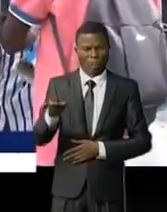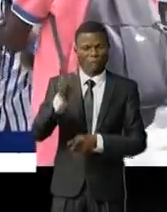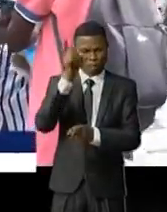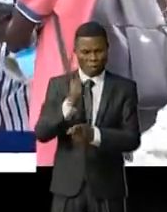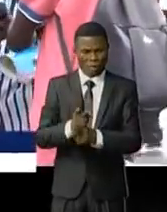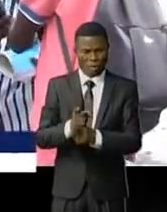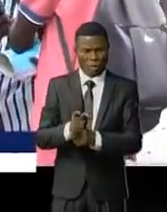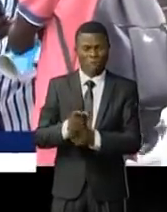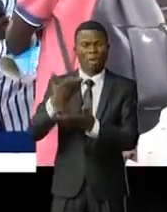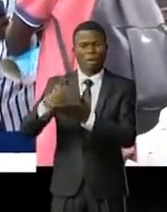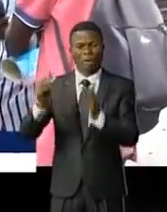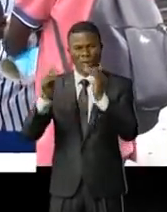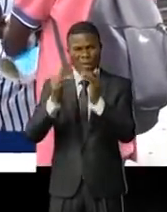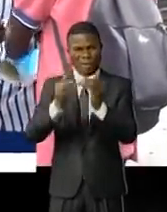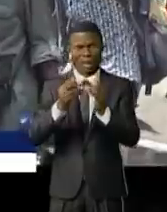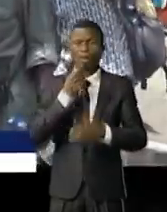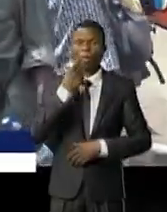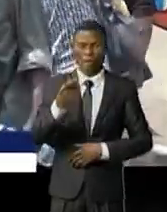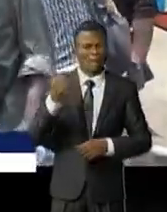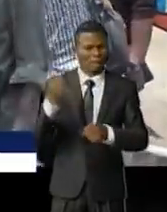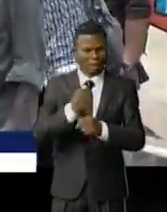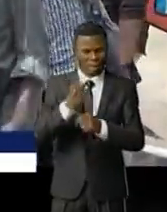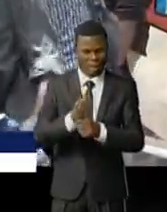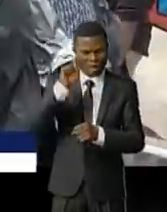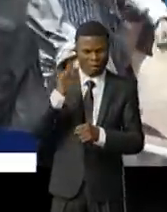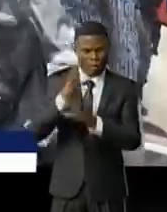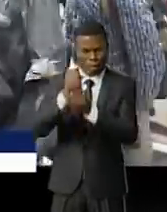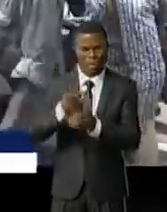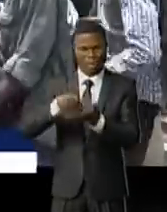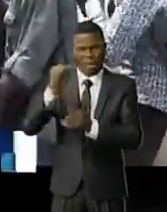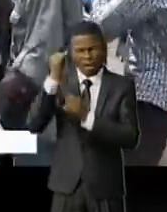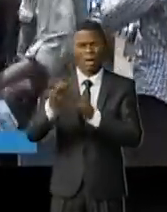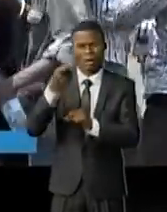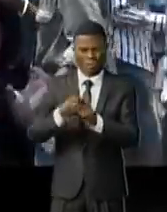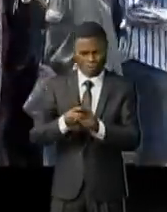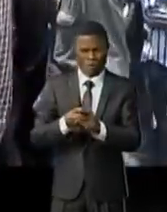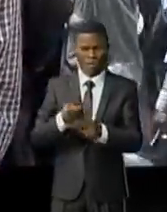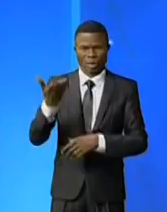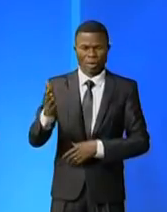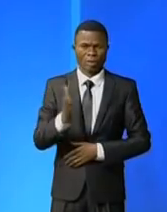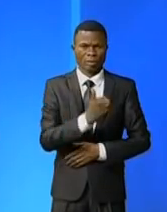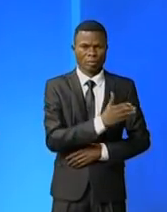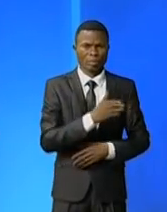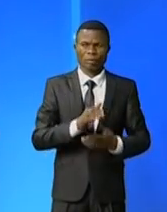justice distributive pour dire travail égale salaire décent, c'est l'équité.